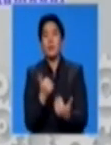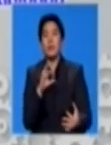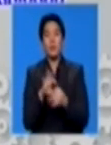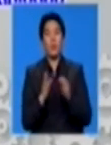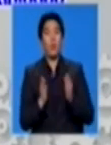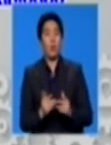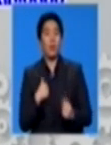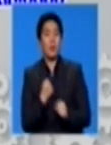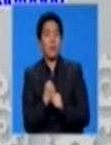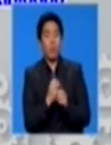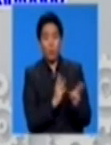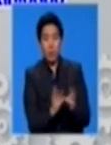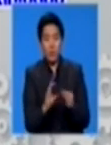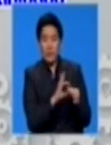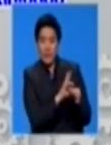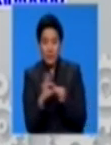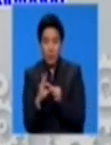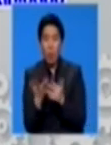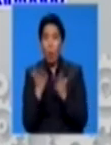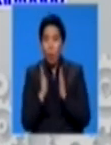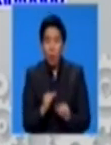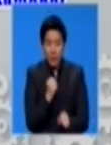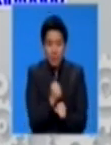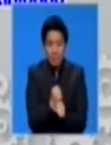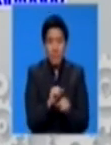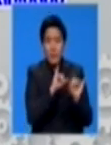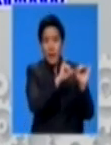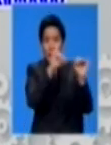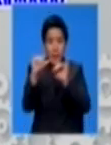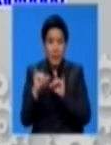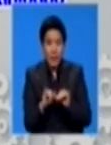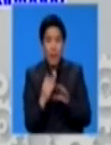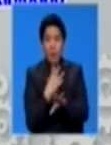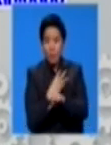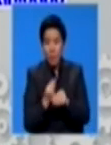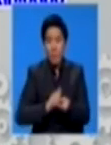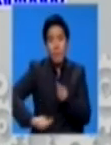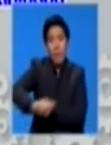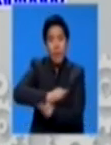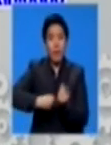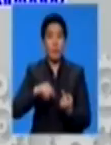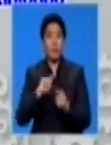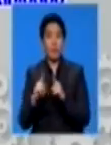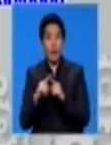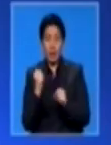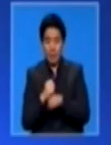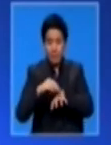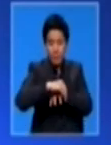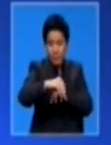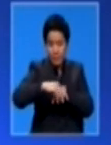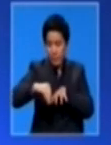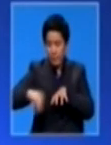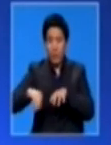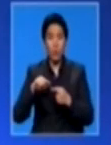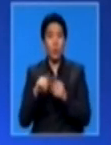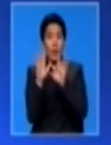ากลไกที่เกี่ยวข้องเพื่อรองรับการเคลื่อนย้ายแลกเปลี่ยนและเสริมสร้างเครือข่ายระหว่างกันในภูมิภาคทั้งนี้เรา